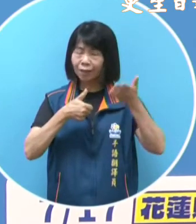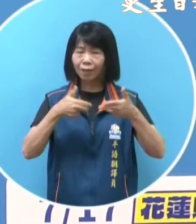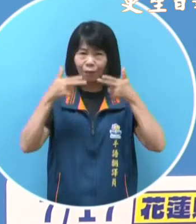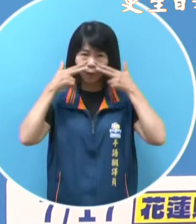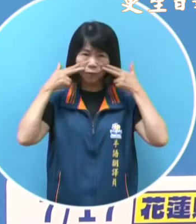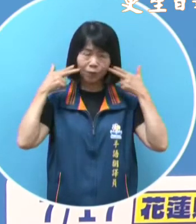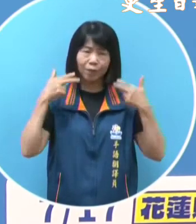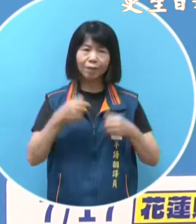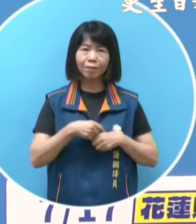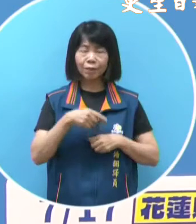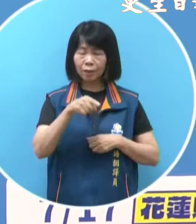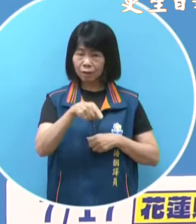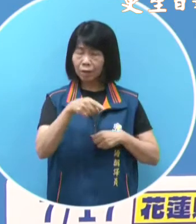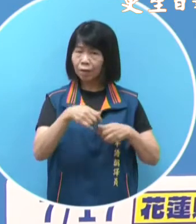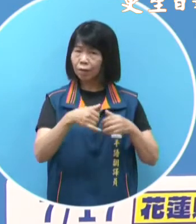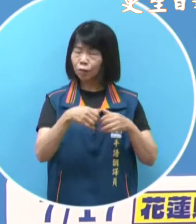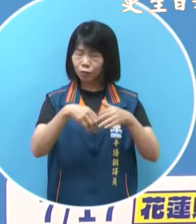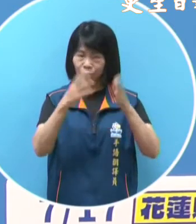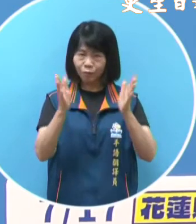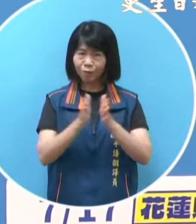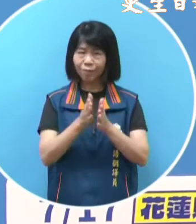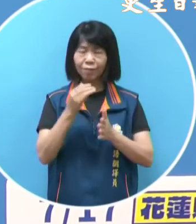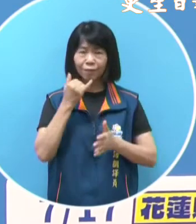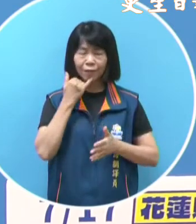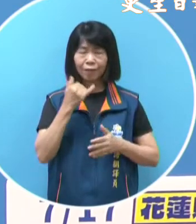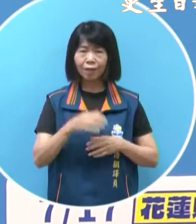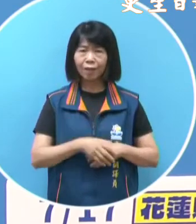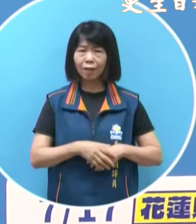的原住民族，都可以到